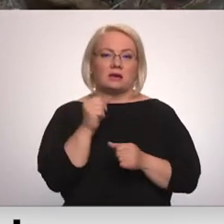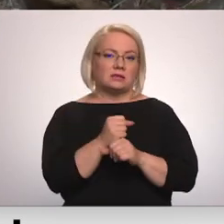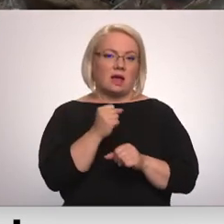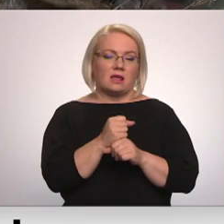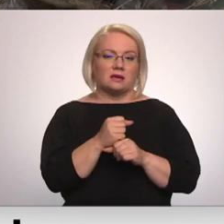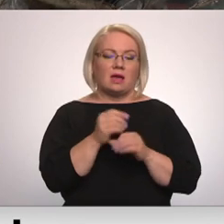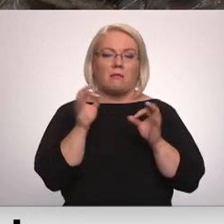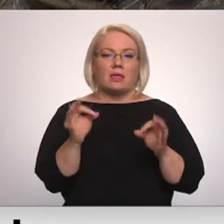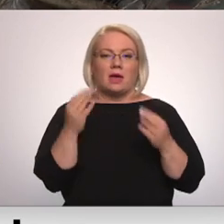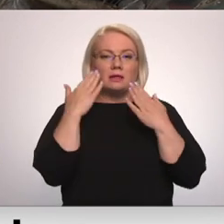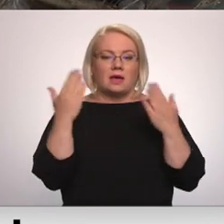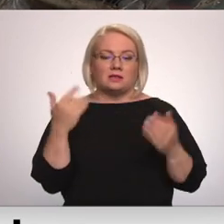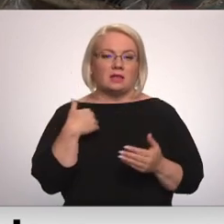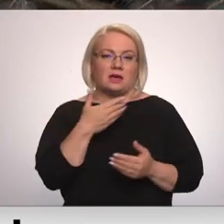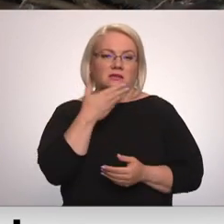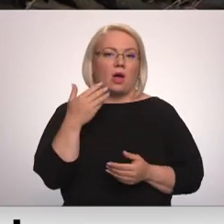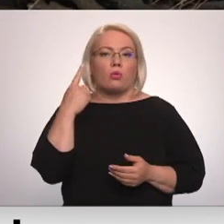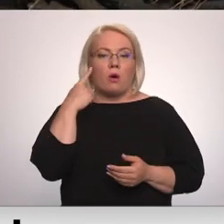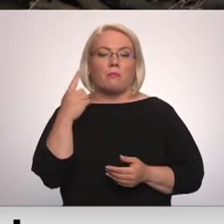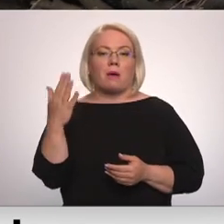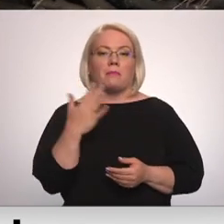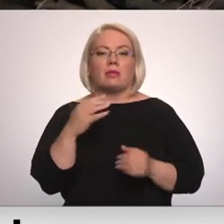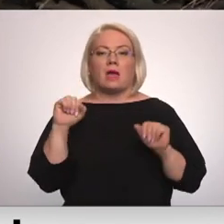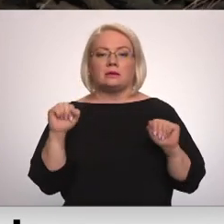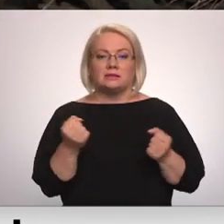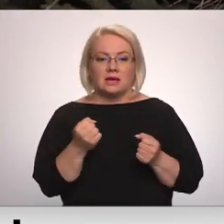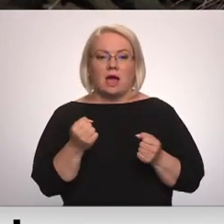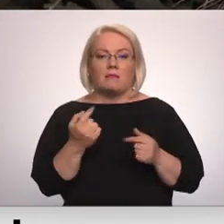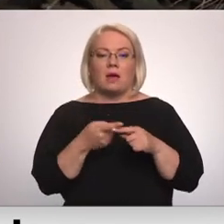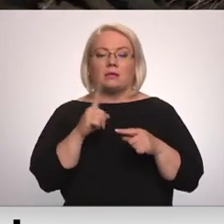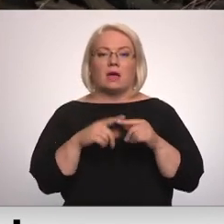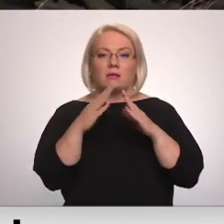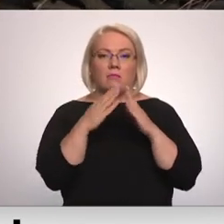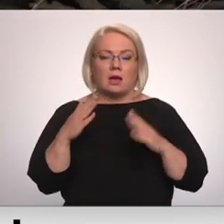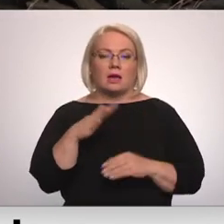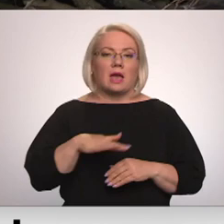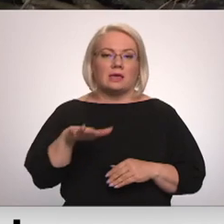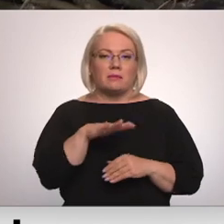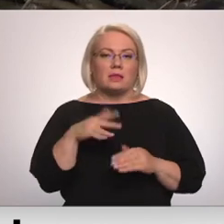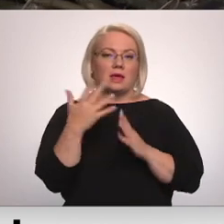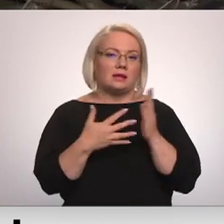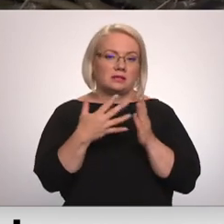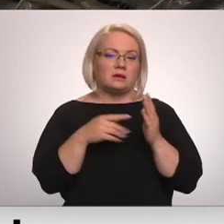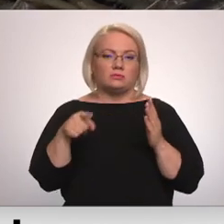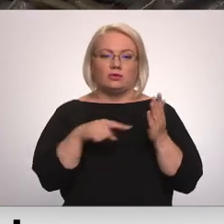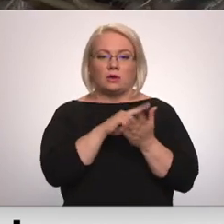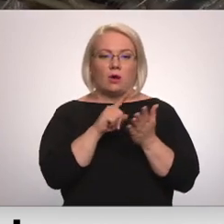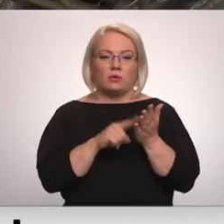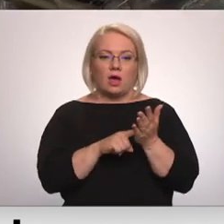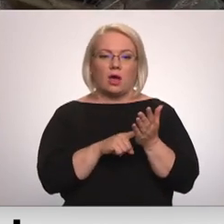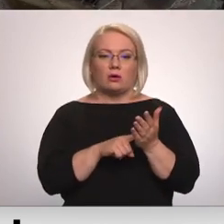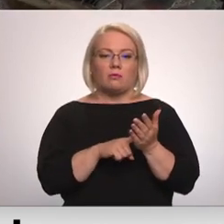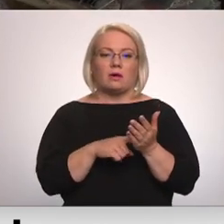Nezinu īsti. Pagaidām vēl. Es neesmu domājis par to pienākt ziema. Nu, tad mēs mājās kā ģimene droši vien risināsim šo jautājumu. Kaut ko